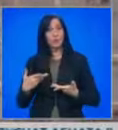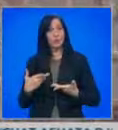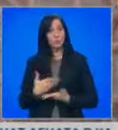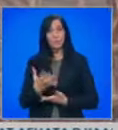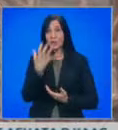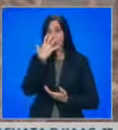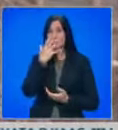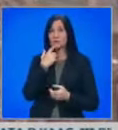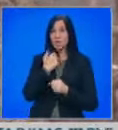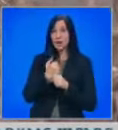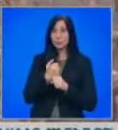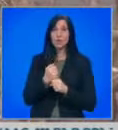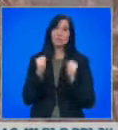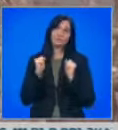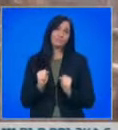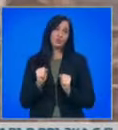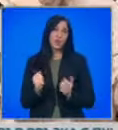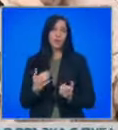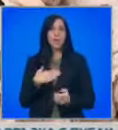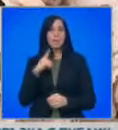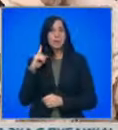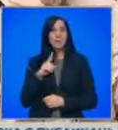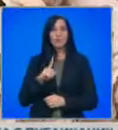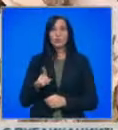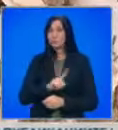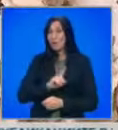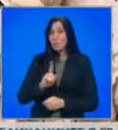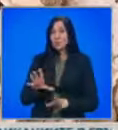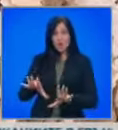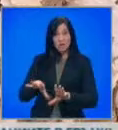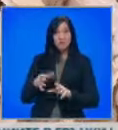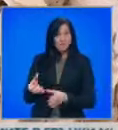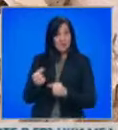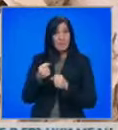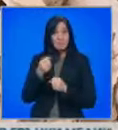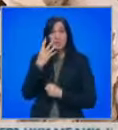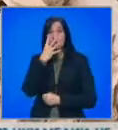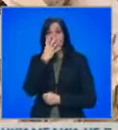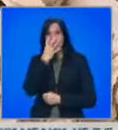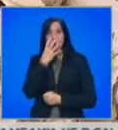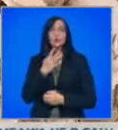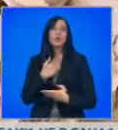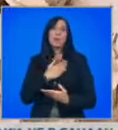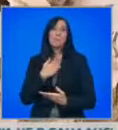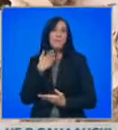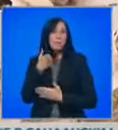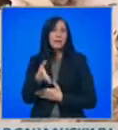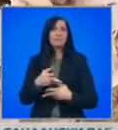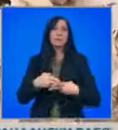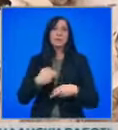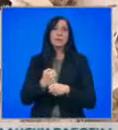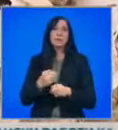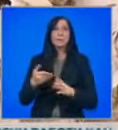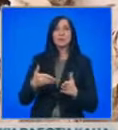необходим кислород за работа, са на изчакване. Има дни, в които ние не можем да вземем кислород и направо спираме да работим.